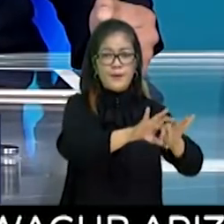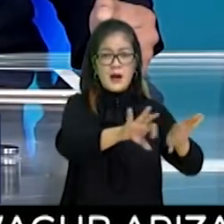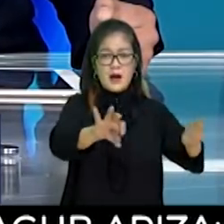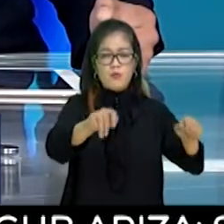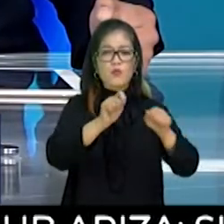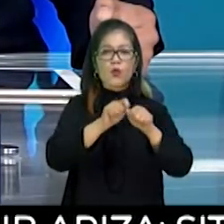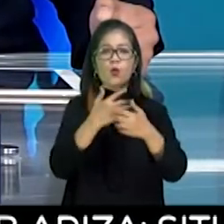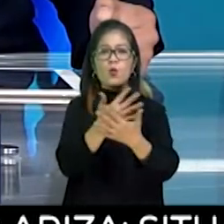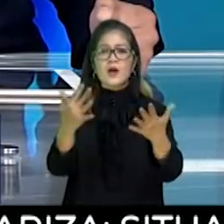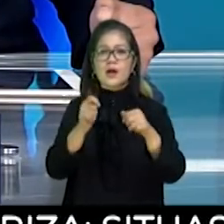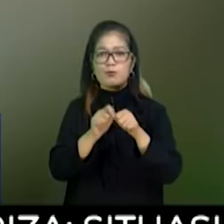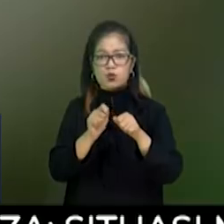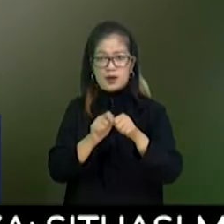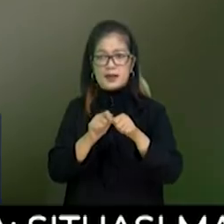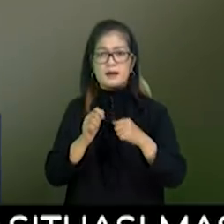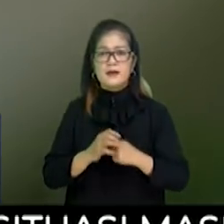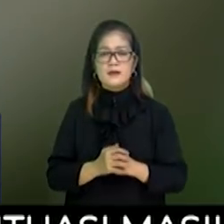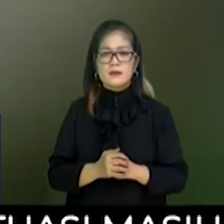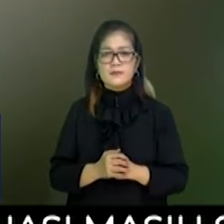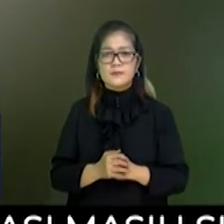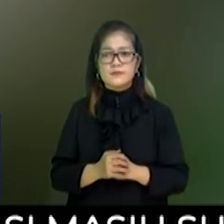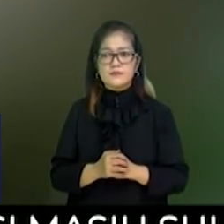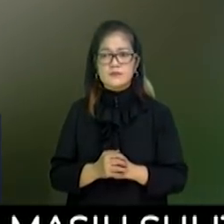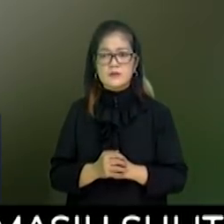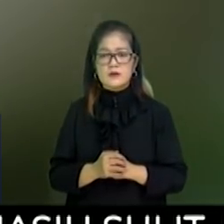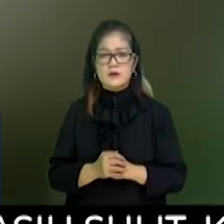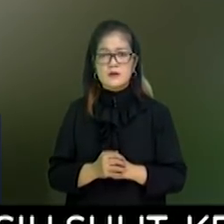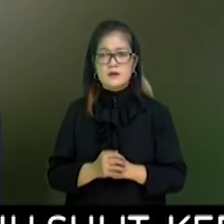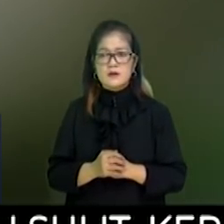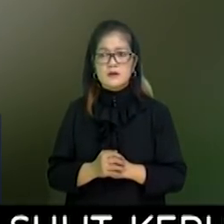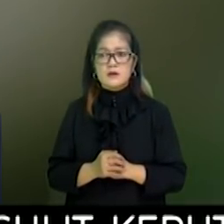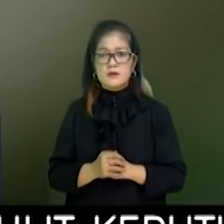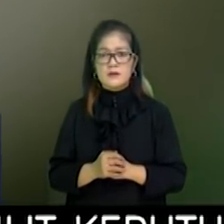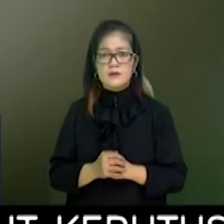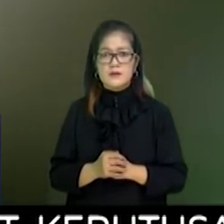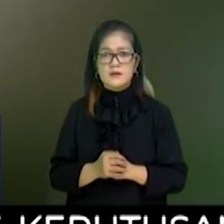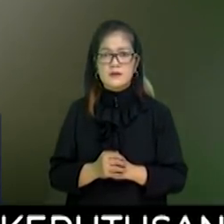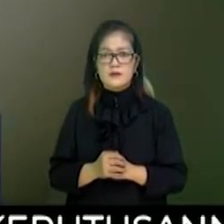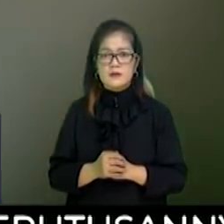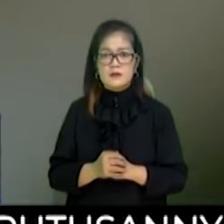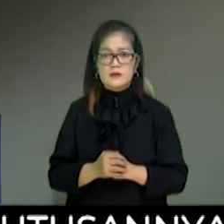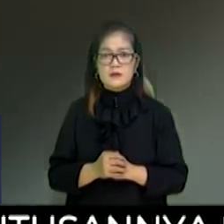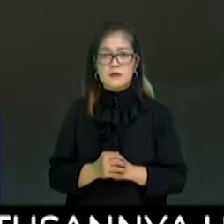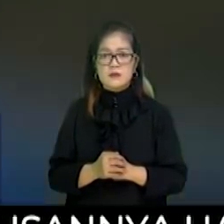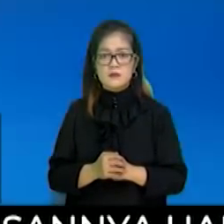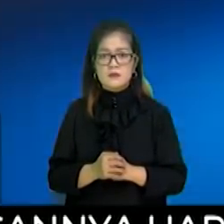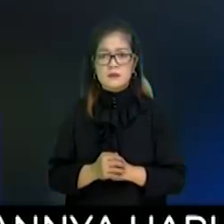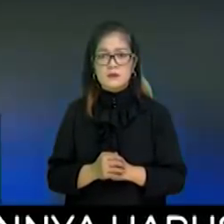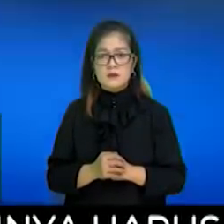warga Ya ampun Oh betah mobil alarm 09.00 bacot